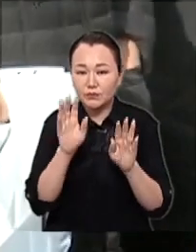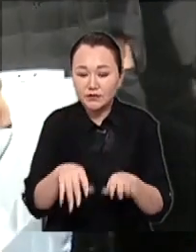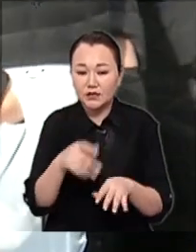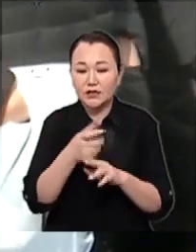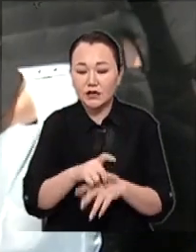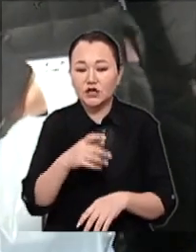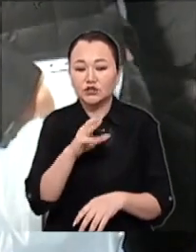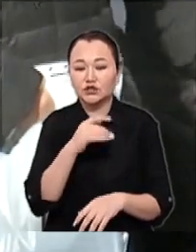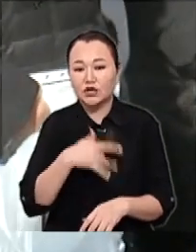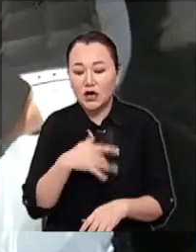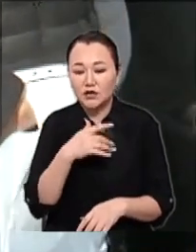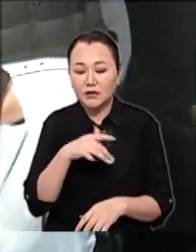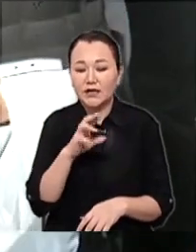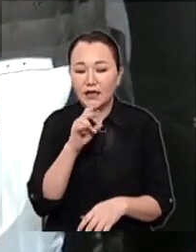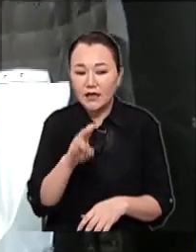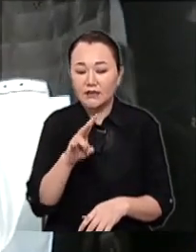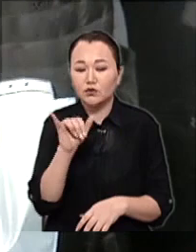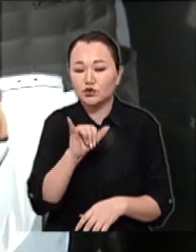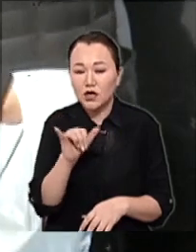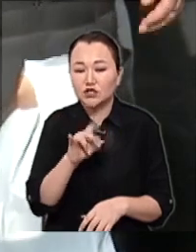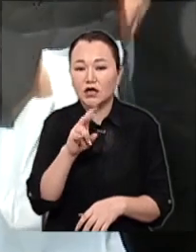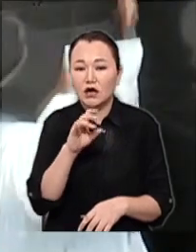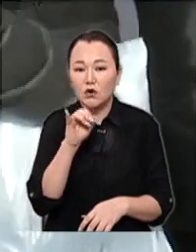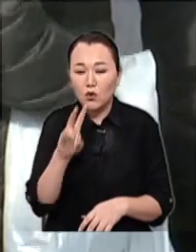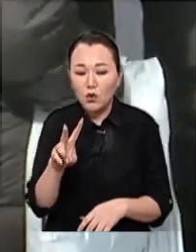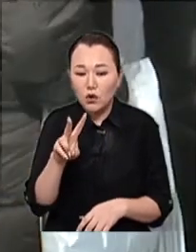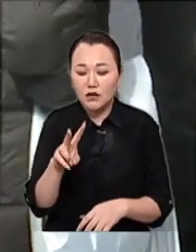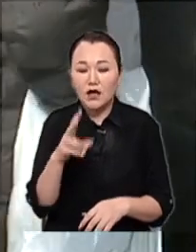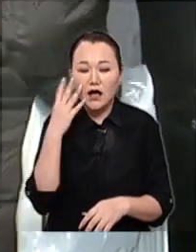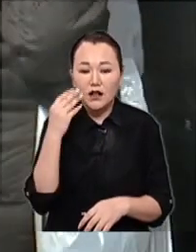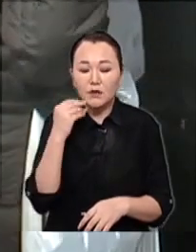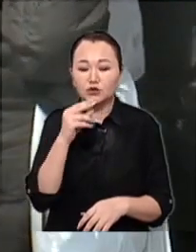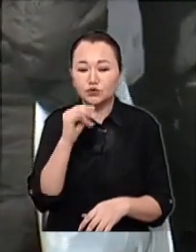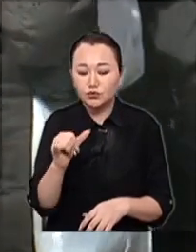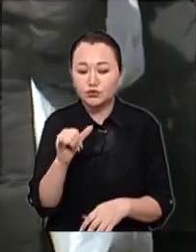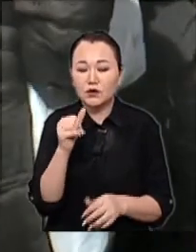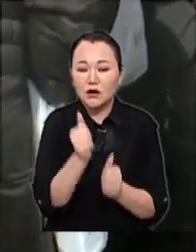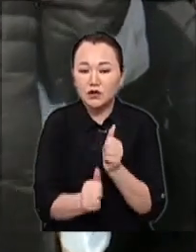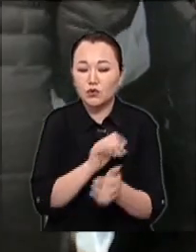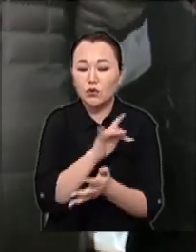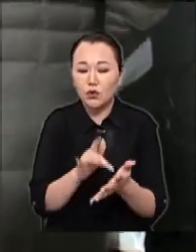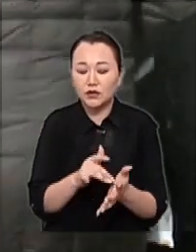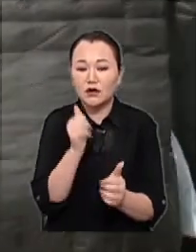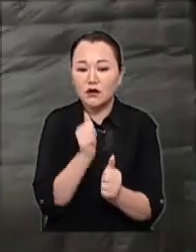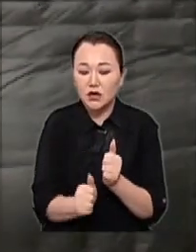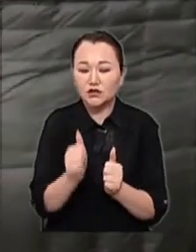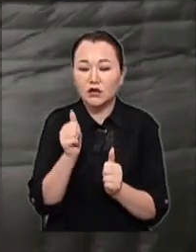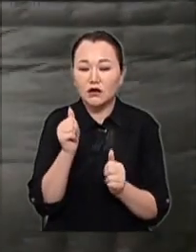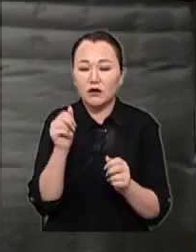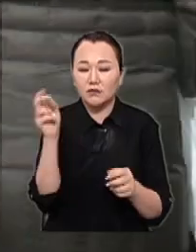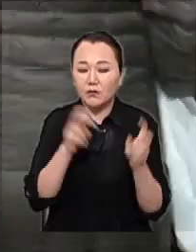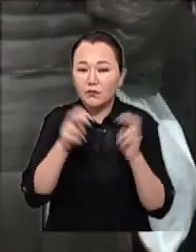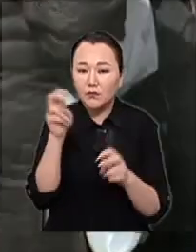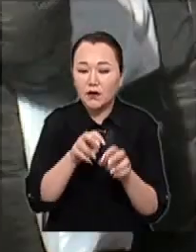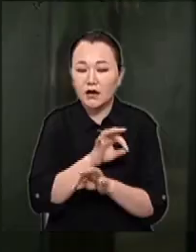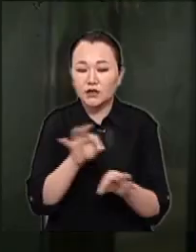Жамбыл, Кеген, Ұзынағаш, Нарынқол, Чу, Her kaladan berni taldağında hemden keremet